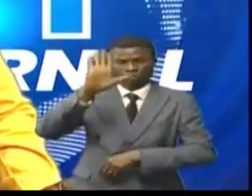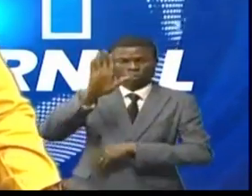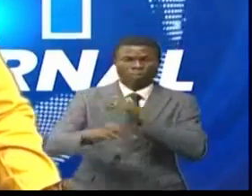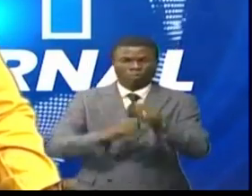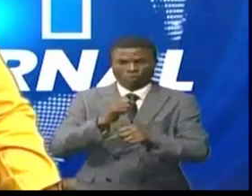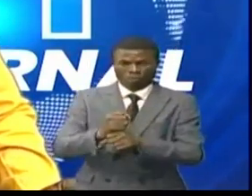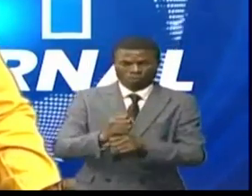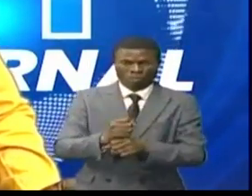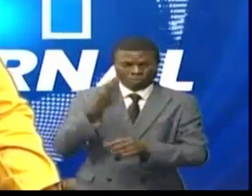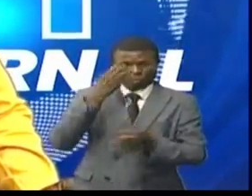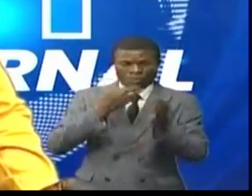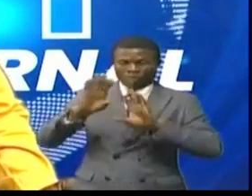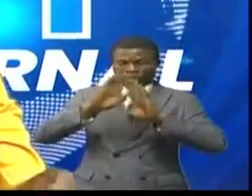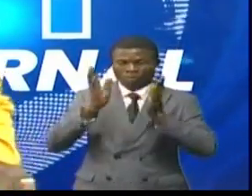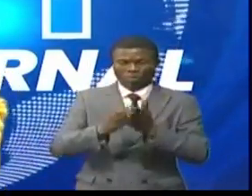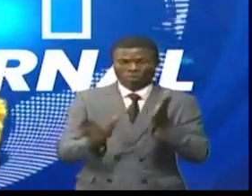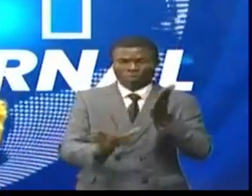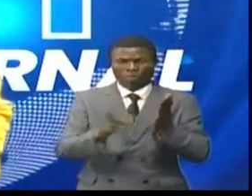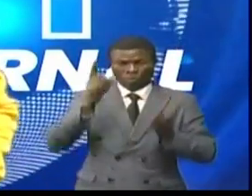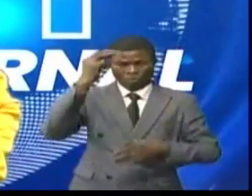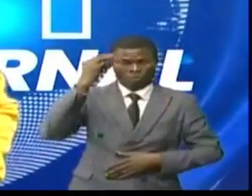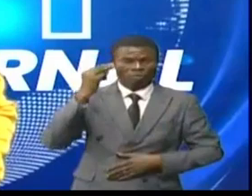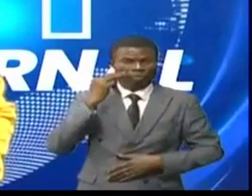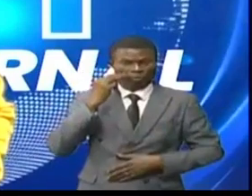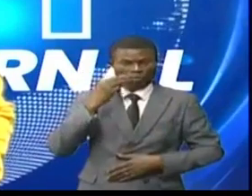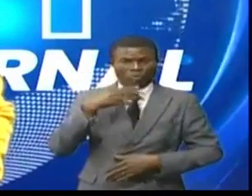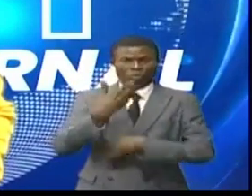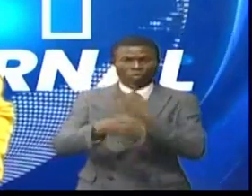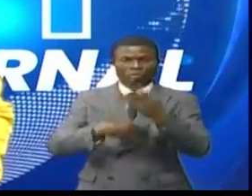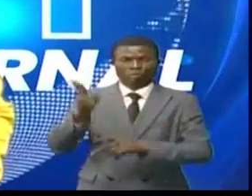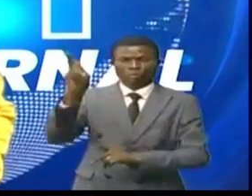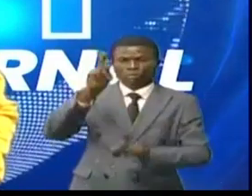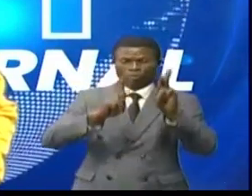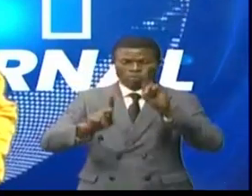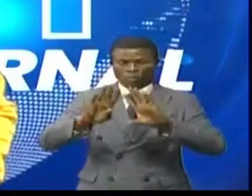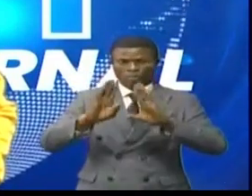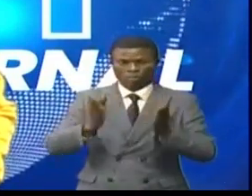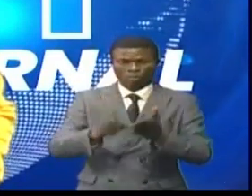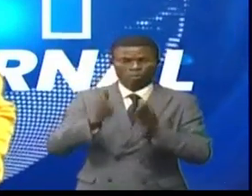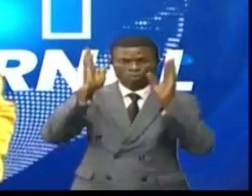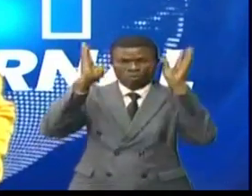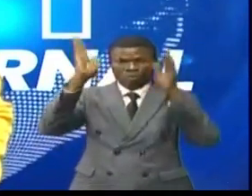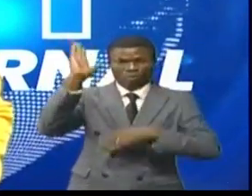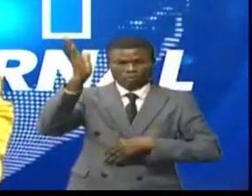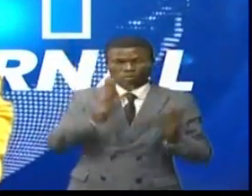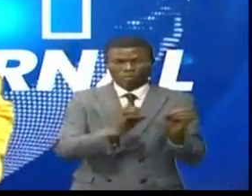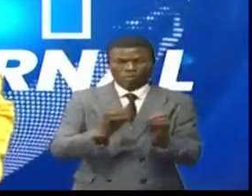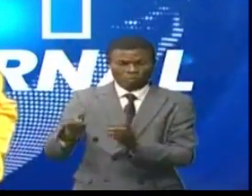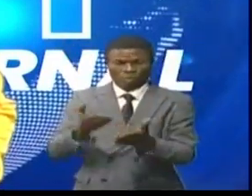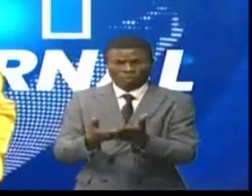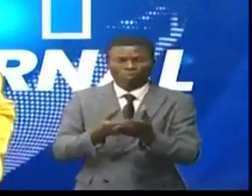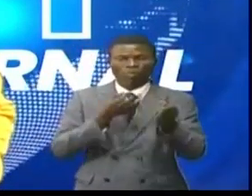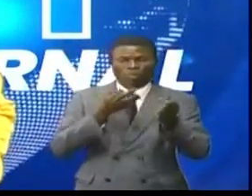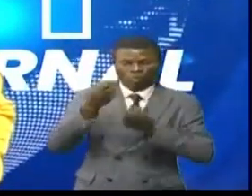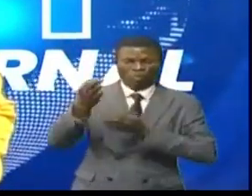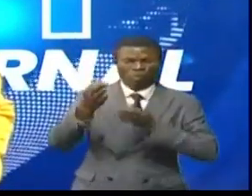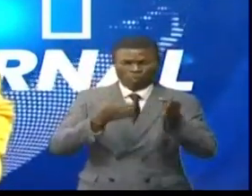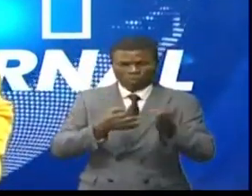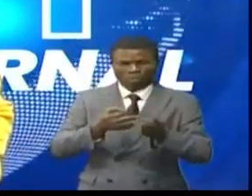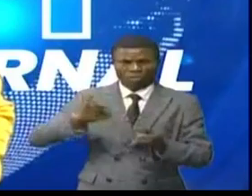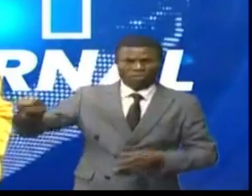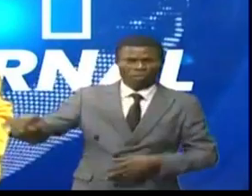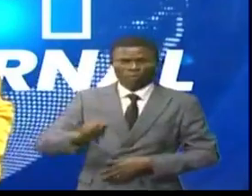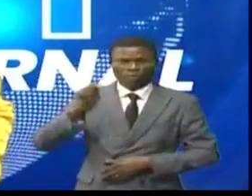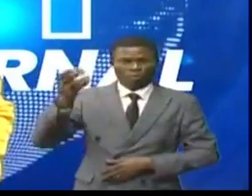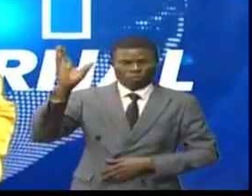pour éclairer l'opinion, le vice-premier ministre, ministre de la fonction publique, a animé une conférence de presse au cours de laquelle Jean-Pierre Liaou a martelé